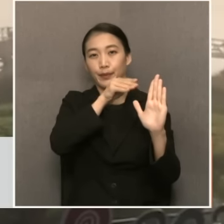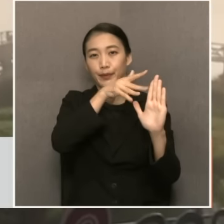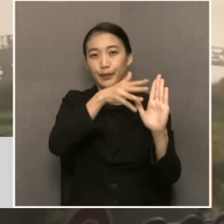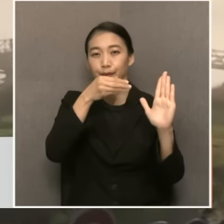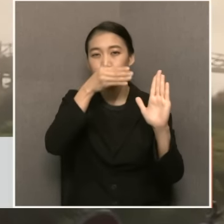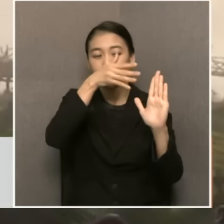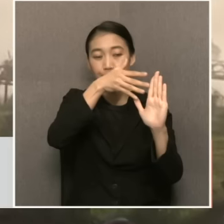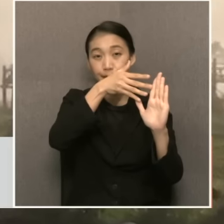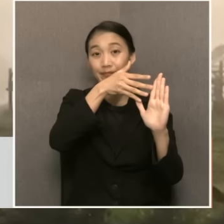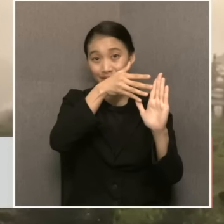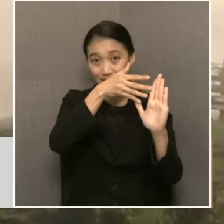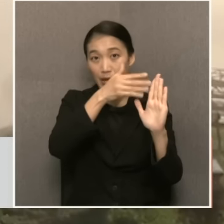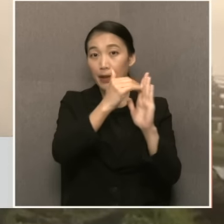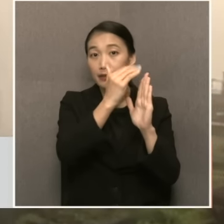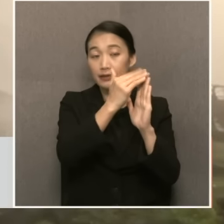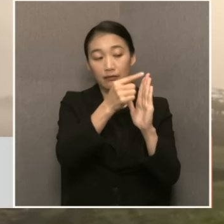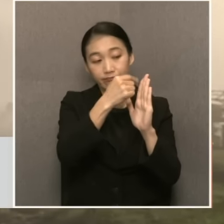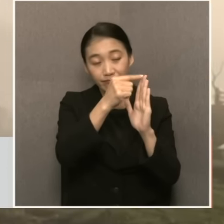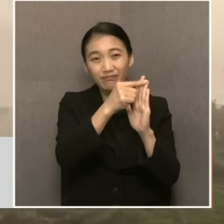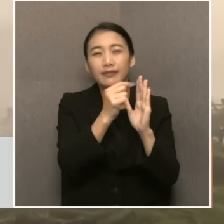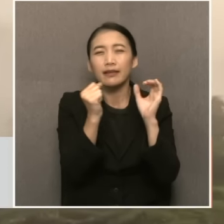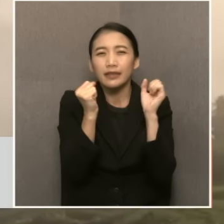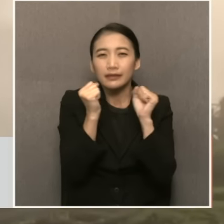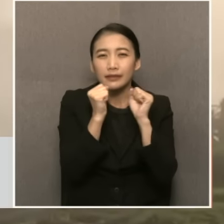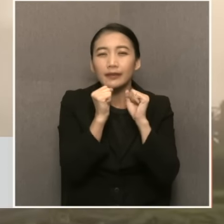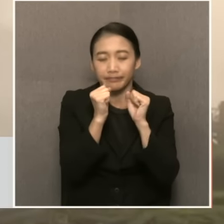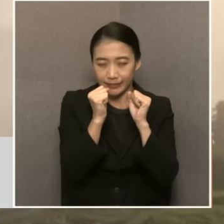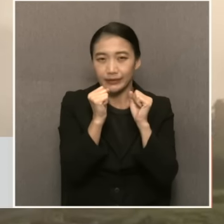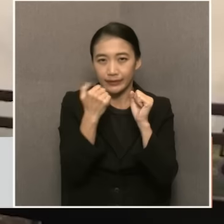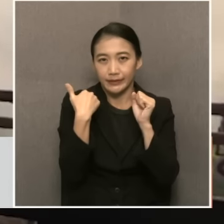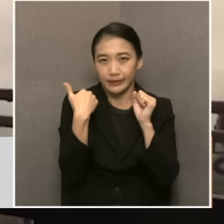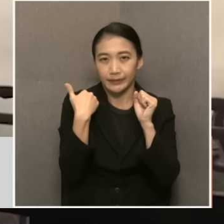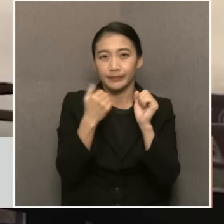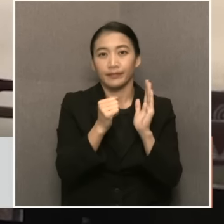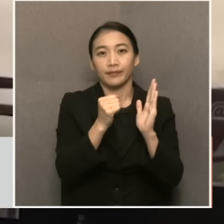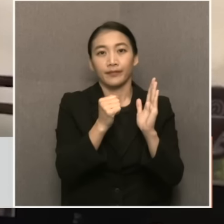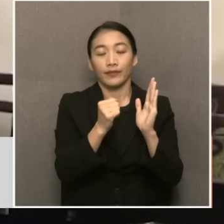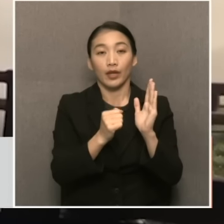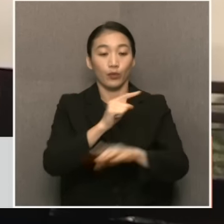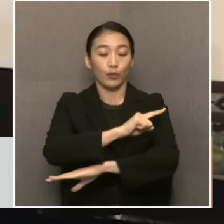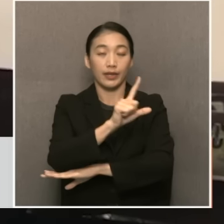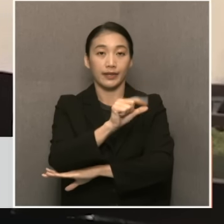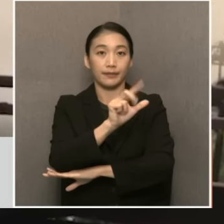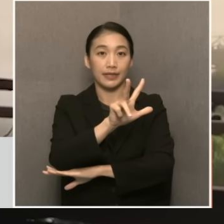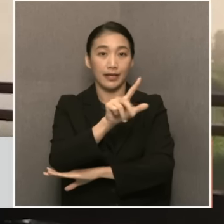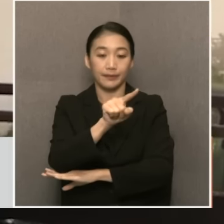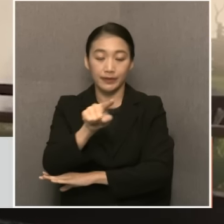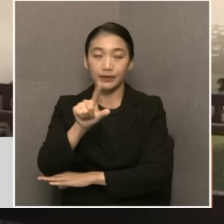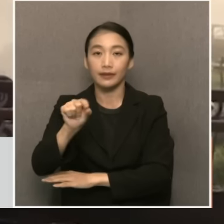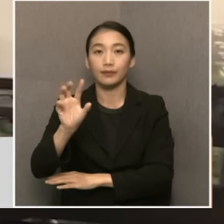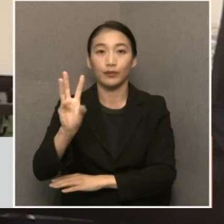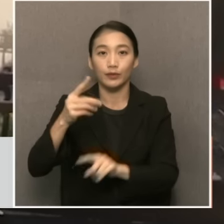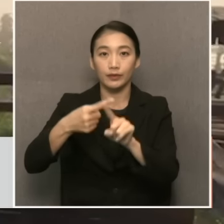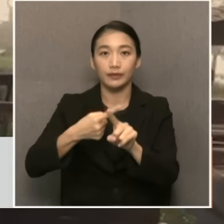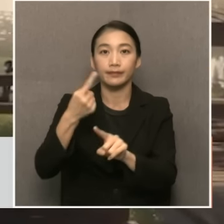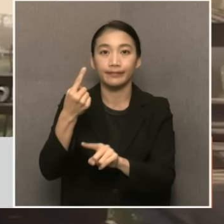ำให้ในภาคเหนือตอนบนยังมีอากาศเย็นถึงหนาวในตอนเช้านะคะส่วนในช่วงวันที่23ถึง26มกราค